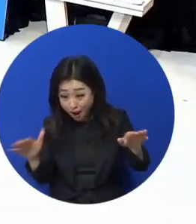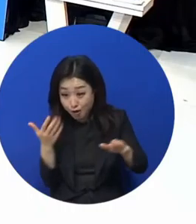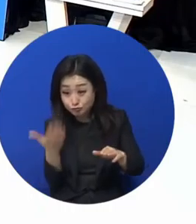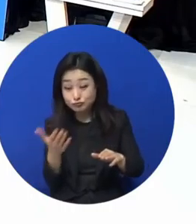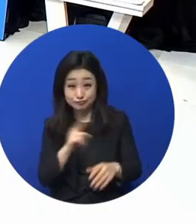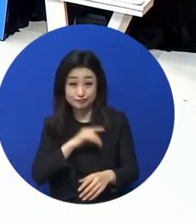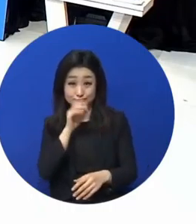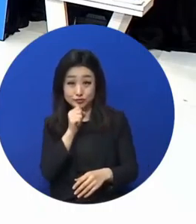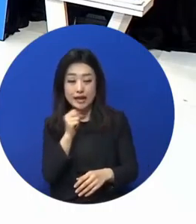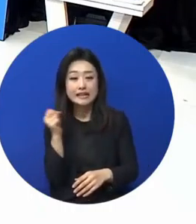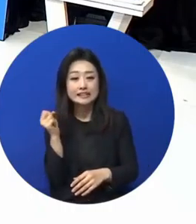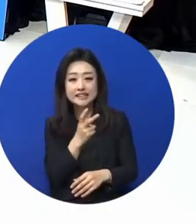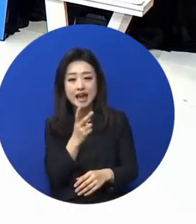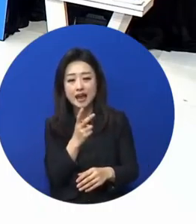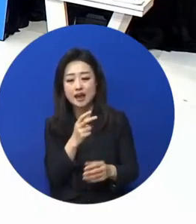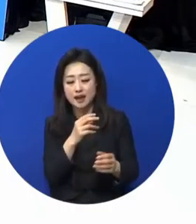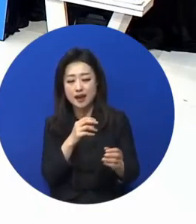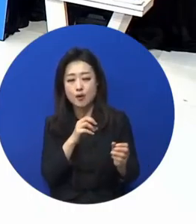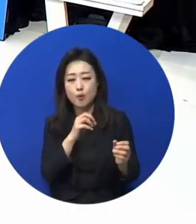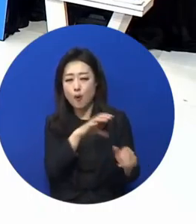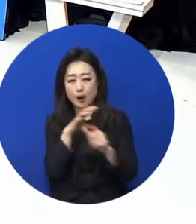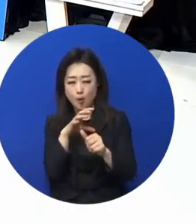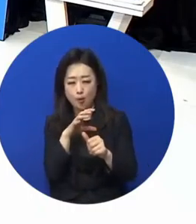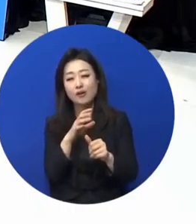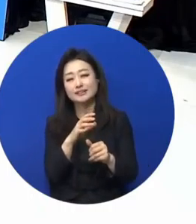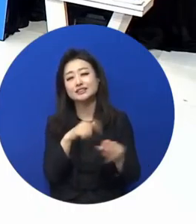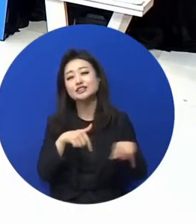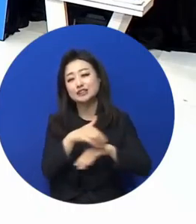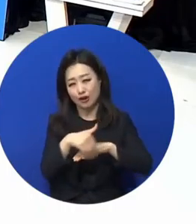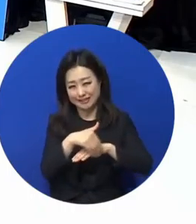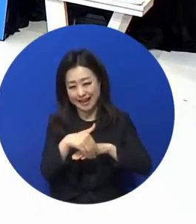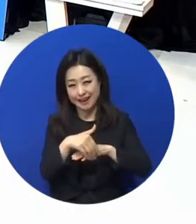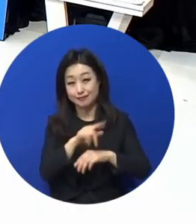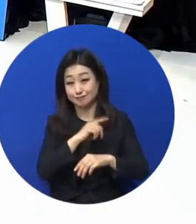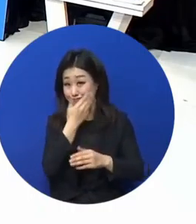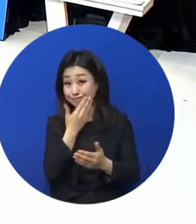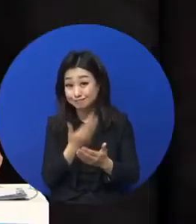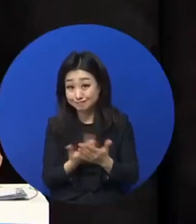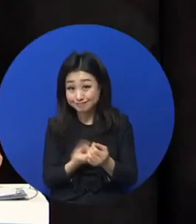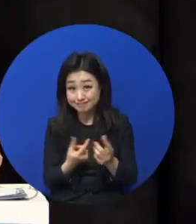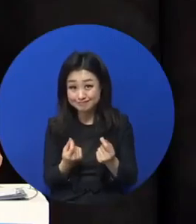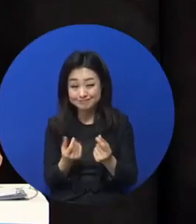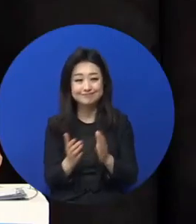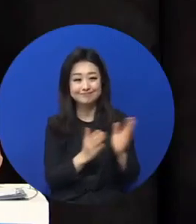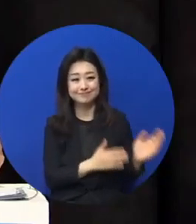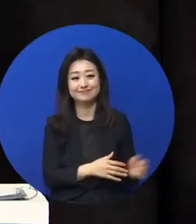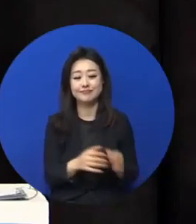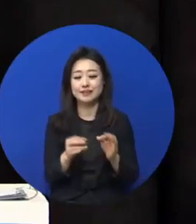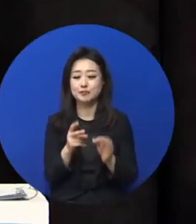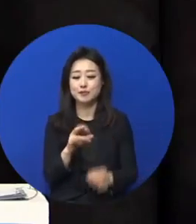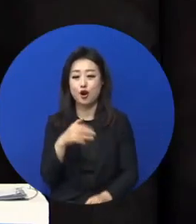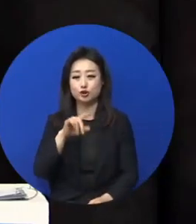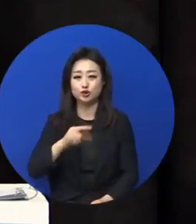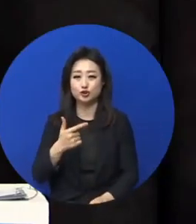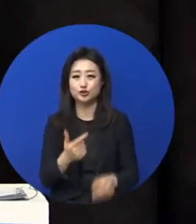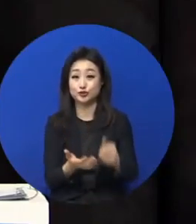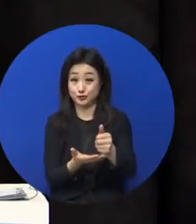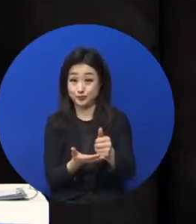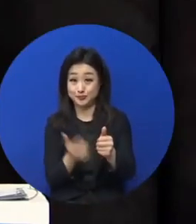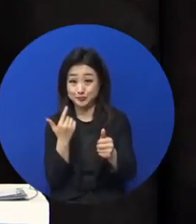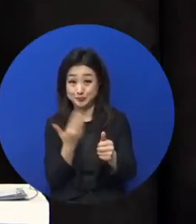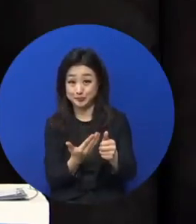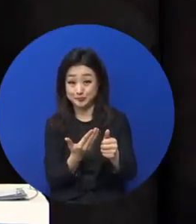재활용품 정책이 가장 시민에게 와닿는 정책이 아닌가 싶습니다. 잘 펼쳐주시기 바라겠고요. 다음은 김영춘 후보자에게 질문을 드리도록